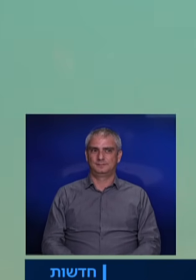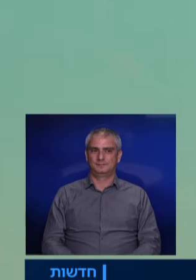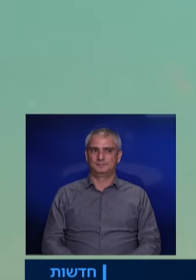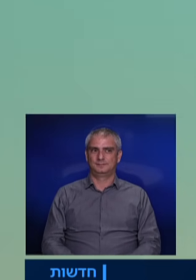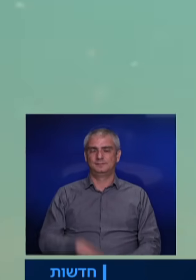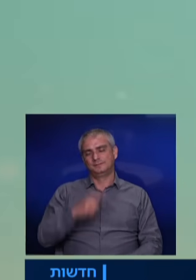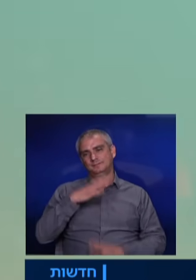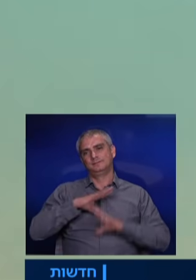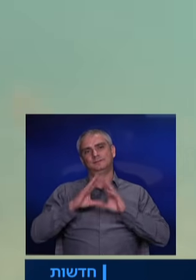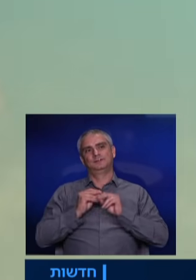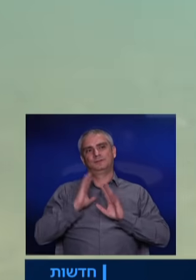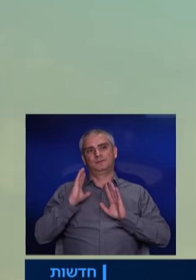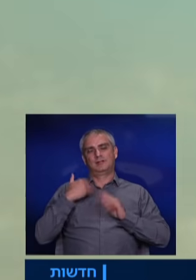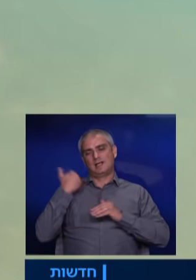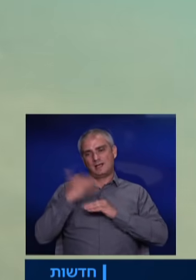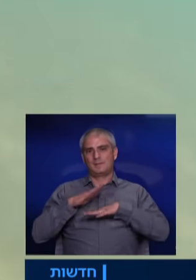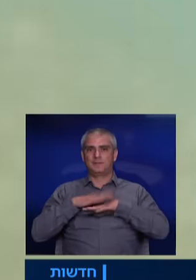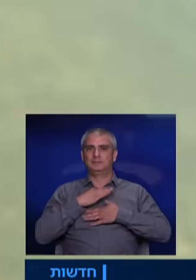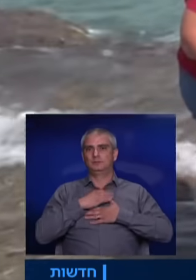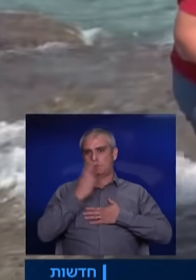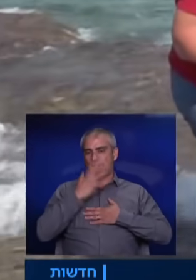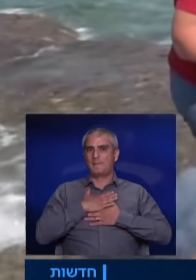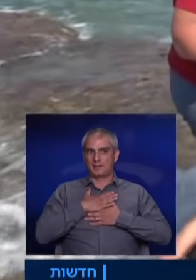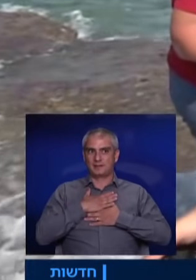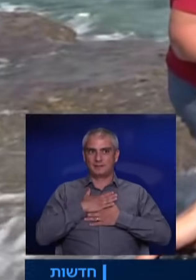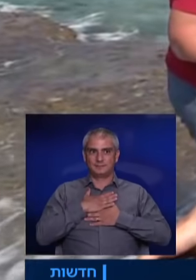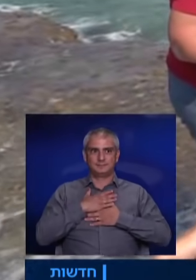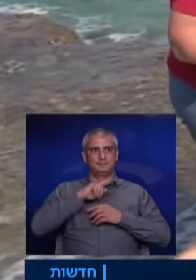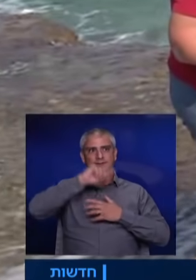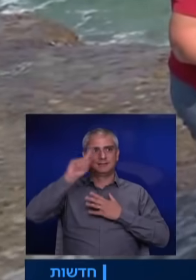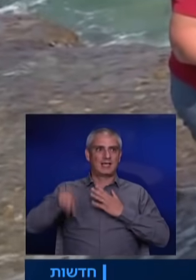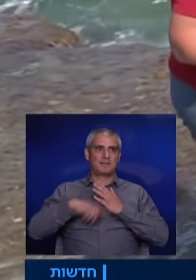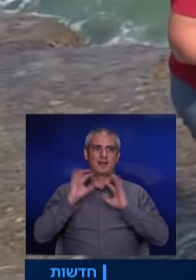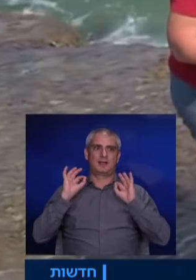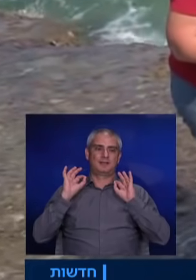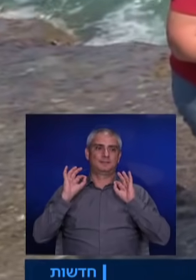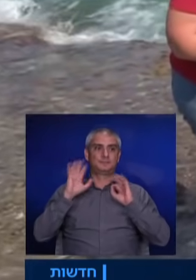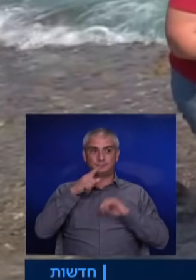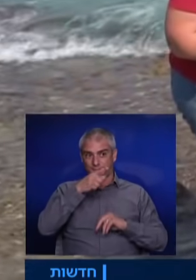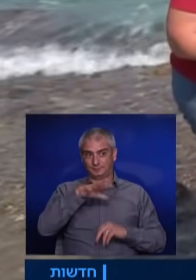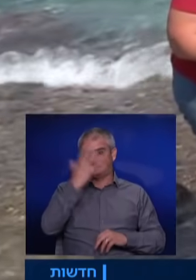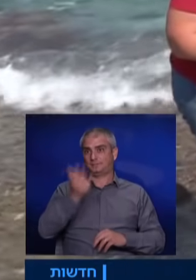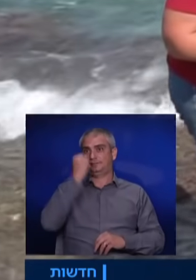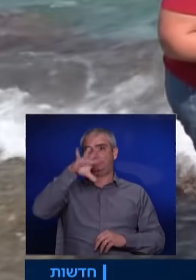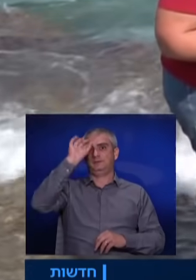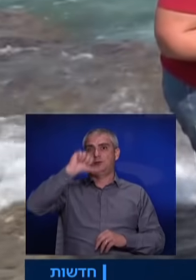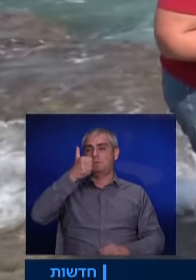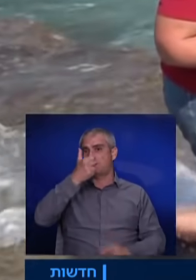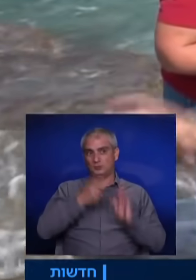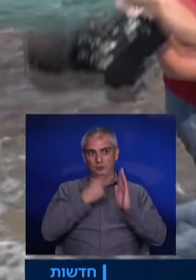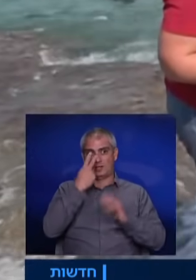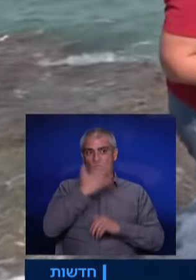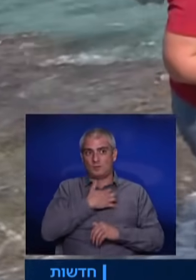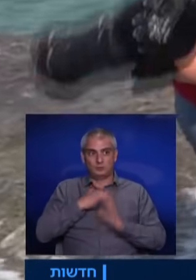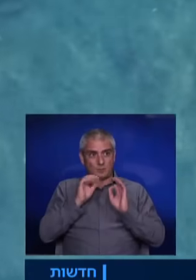זה השלמה, שם את המשימה מבחינתי. גירת מעגל. כי גם פה מצאנו אותו בפעם הראשונה. פה ראינו אותו פתוע, ממש